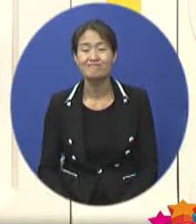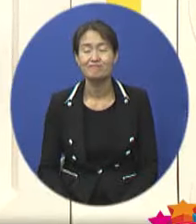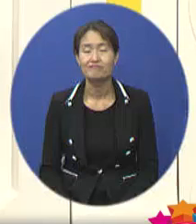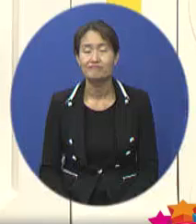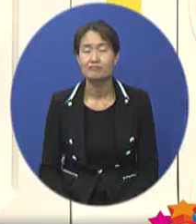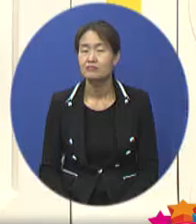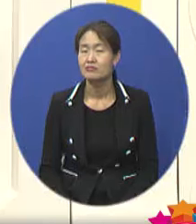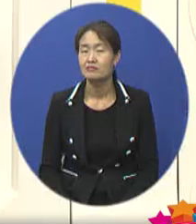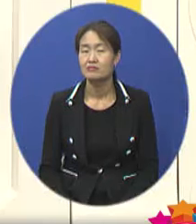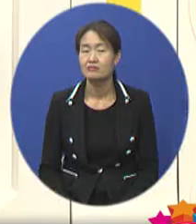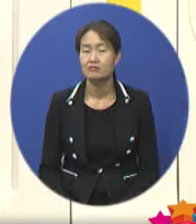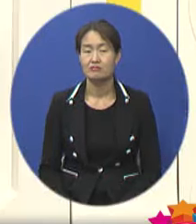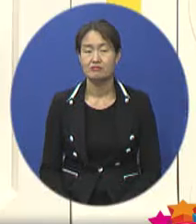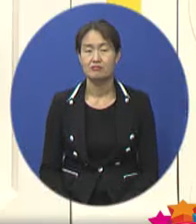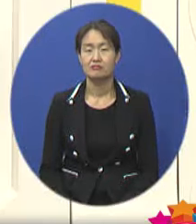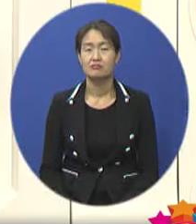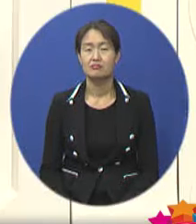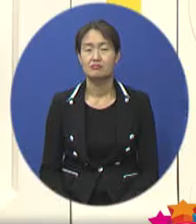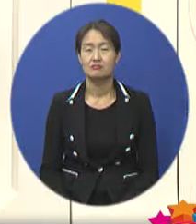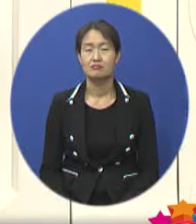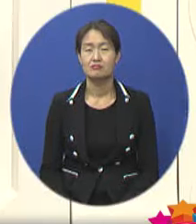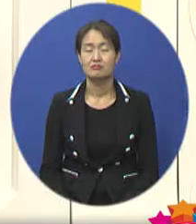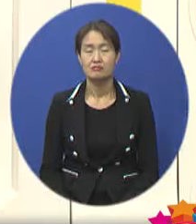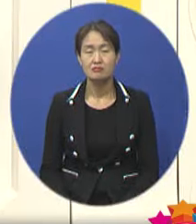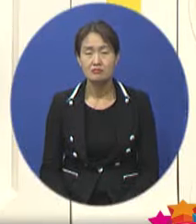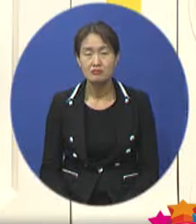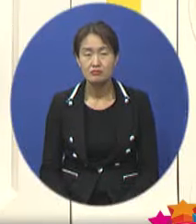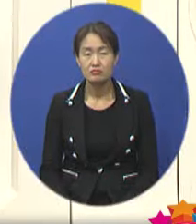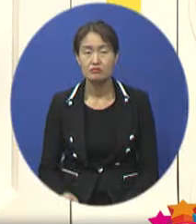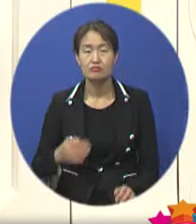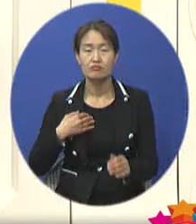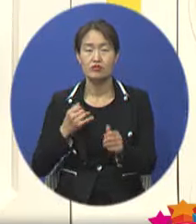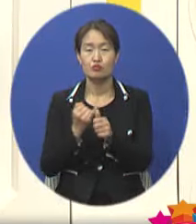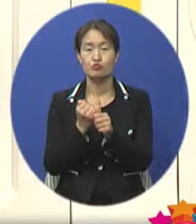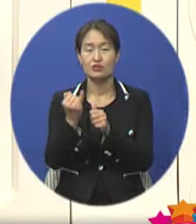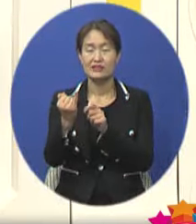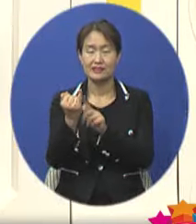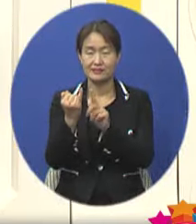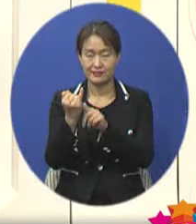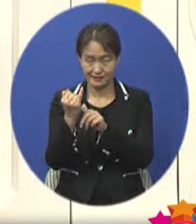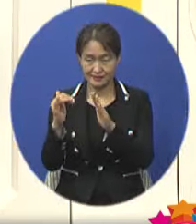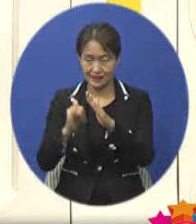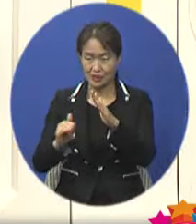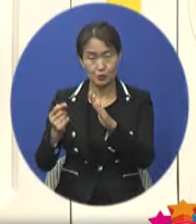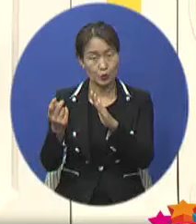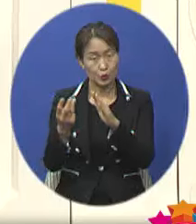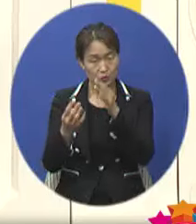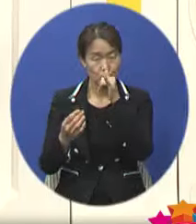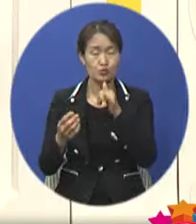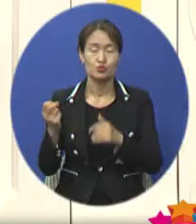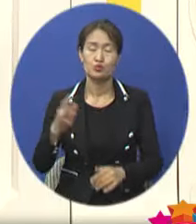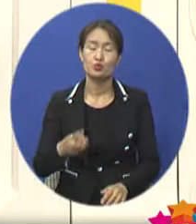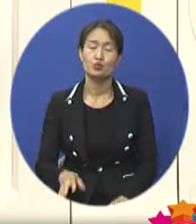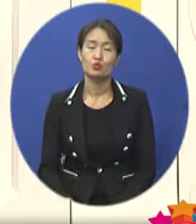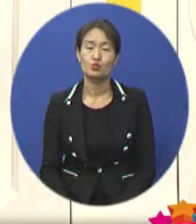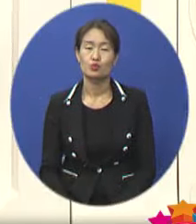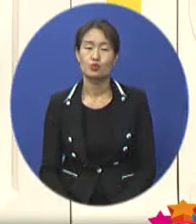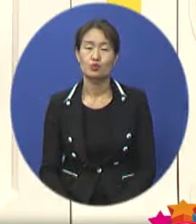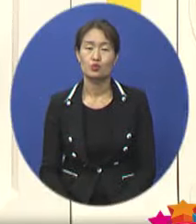저 처갓집 식구들이 좀 있고요. 네. 예, 그 저